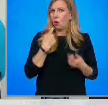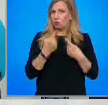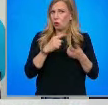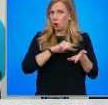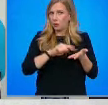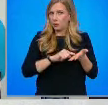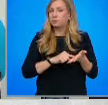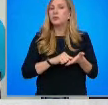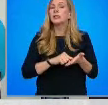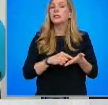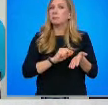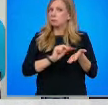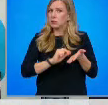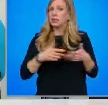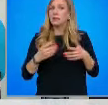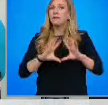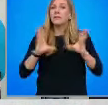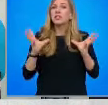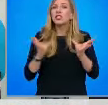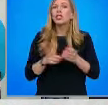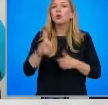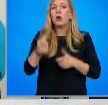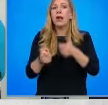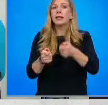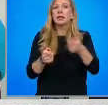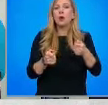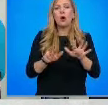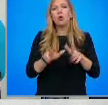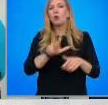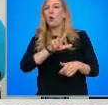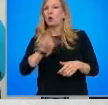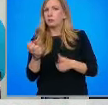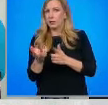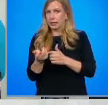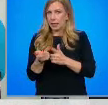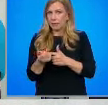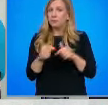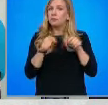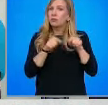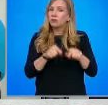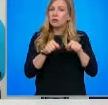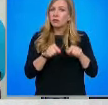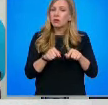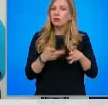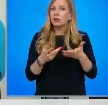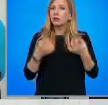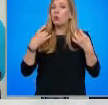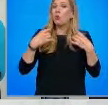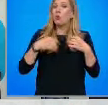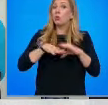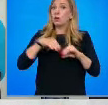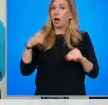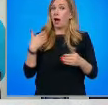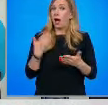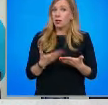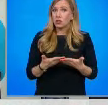изискваше всички кредитори, които са около 80, да се откажат от